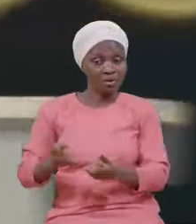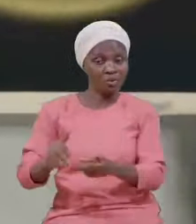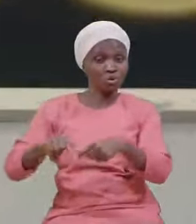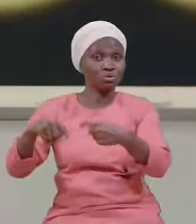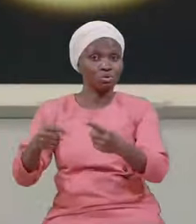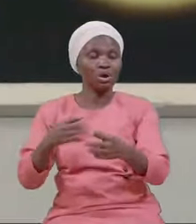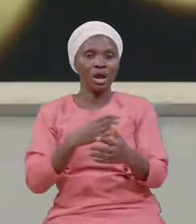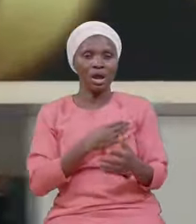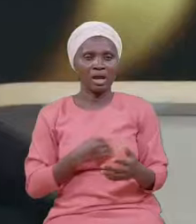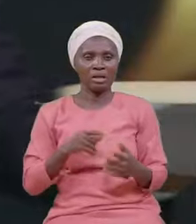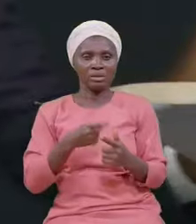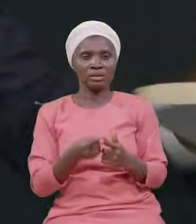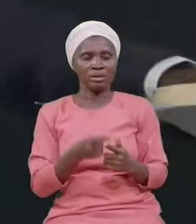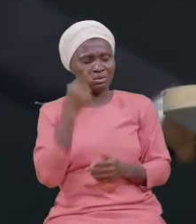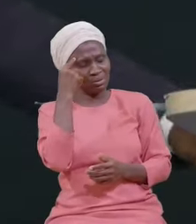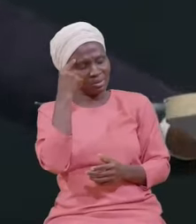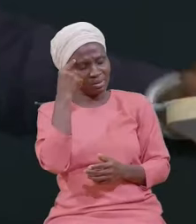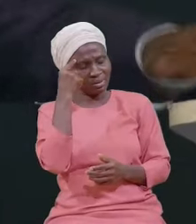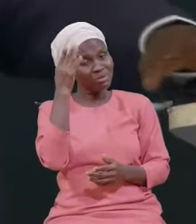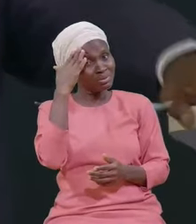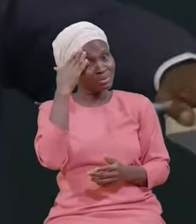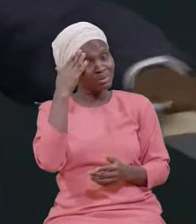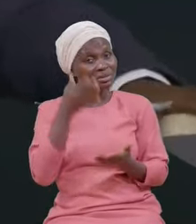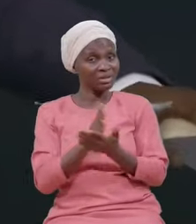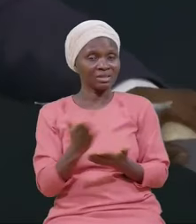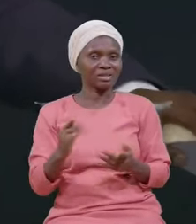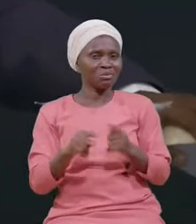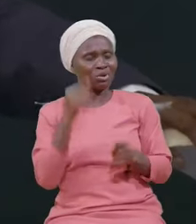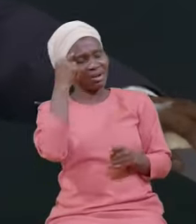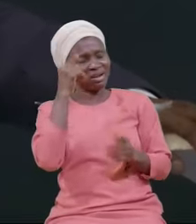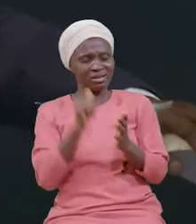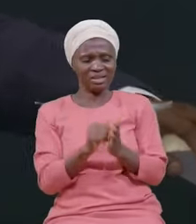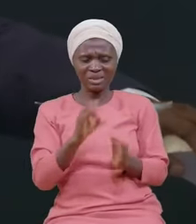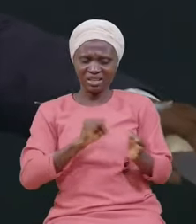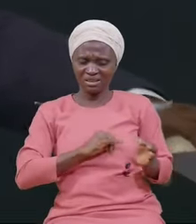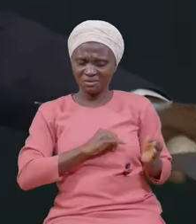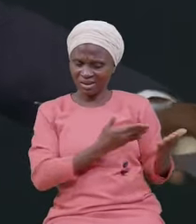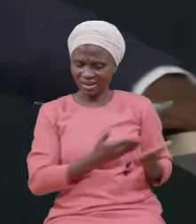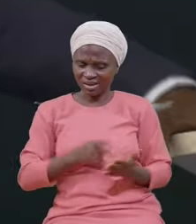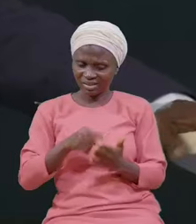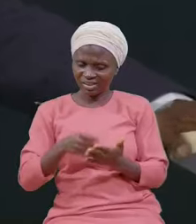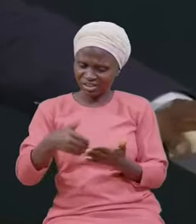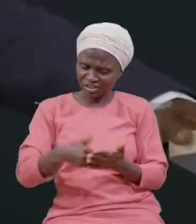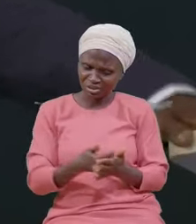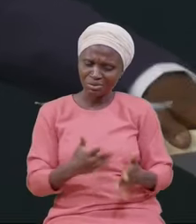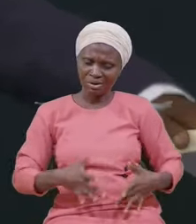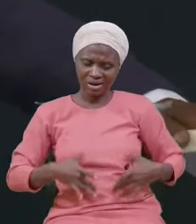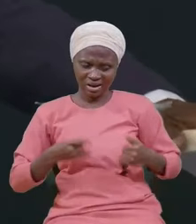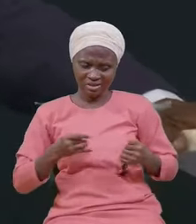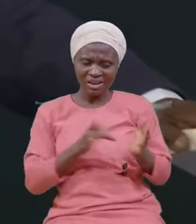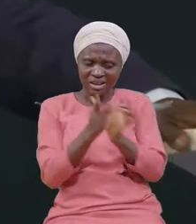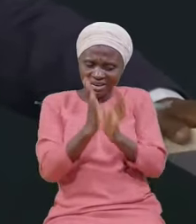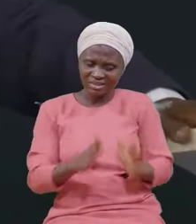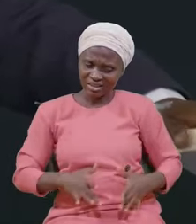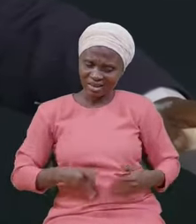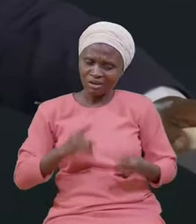et maintenant, tu dis, ah si je le fais maintenant, oh, si je mène cette nouvelle vie maintenant au bureau, oh, qu'est-ce que mes collègues au bureau vont